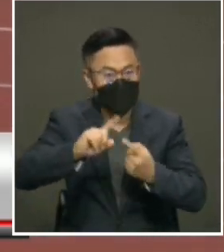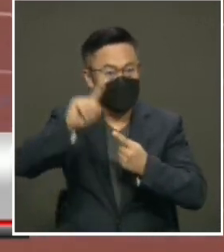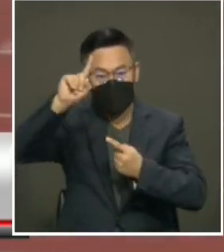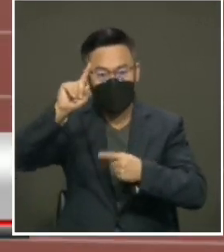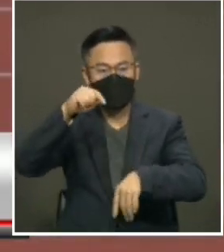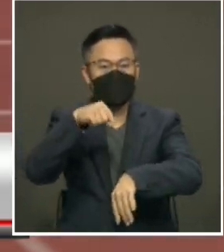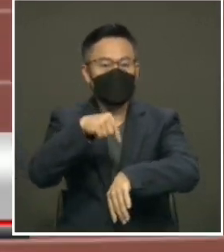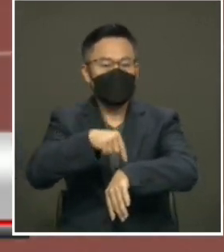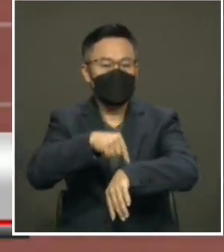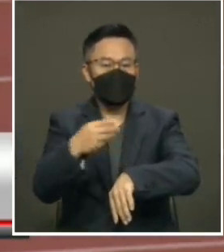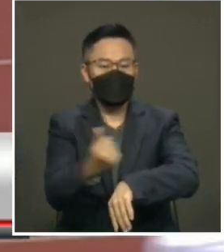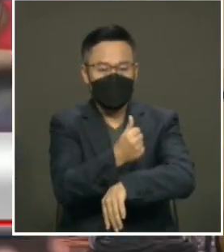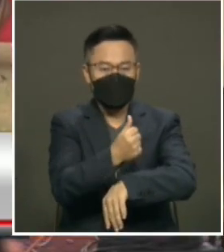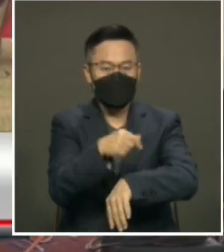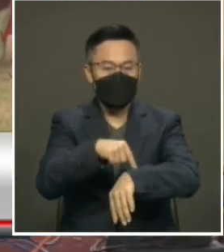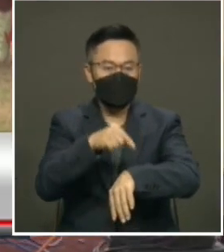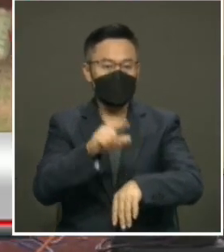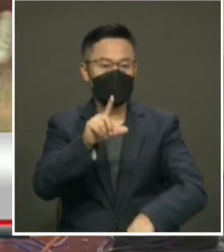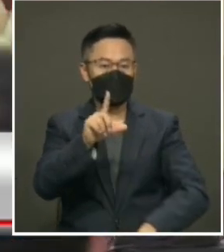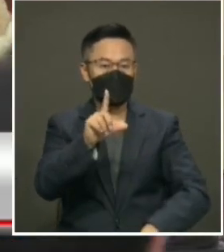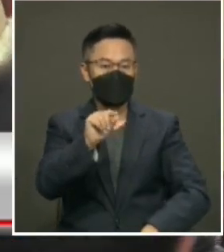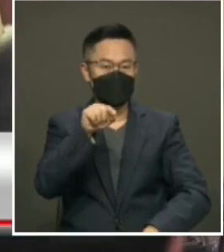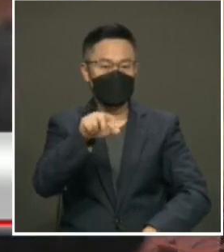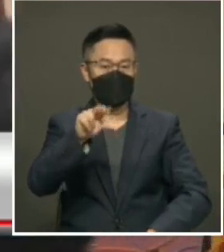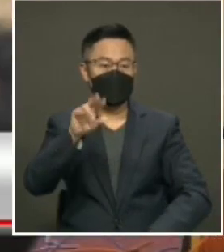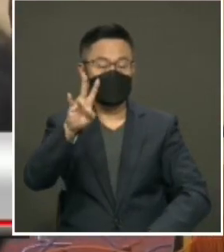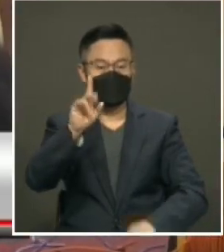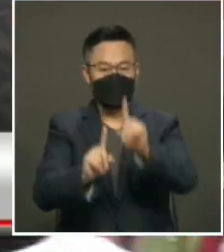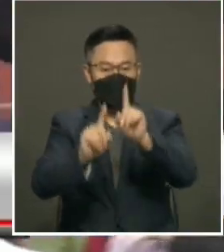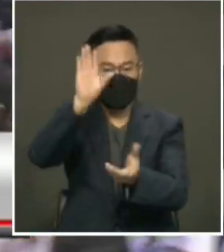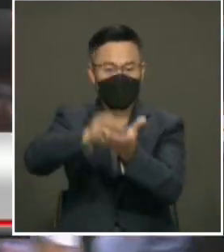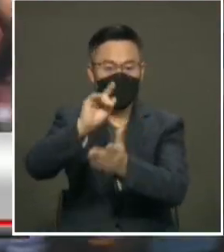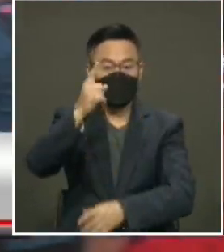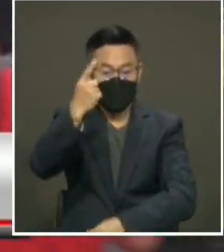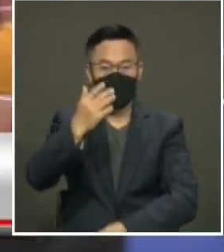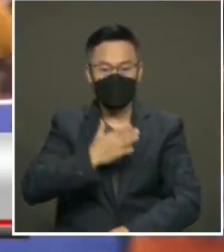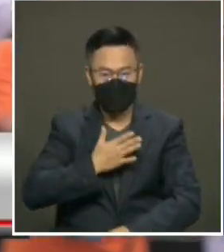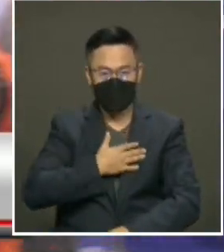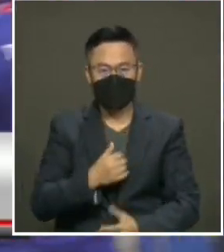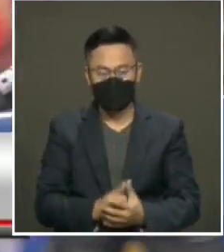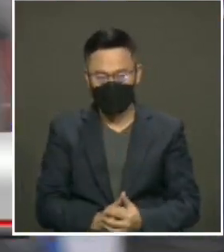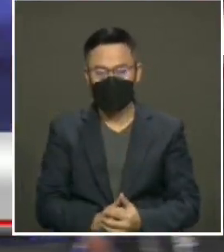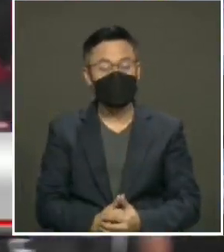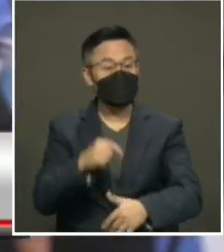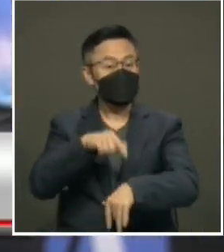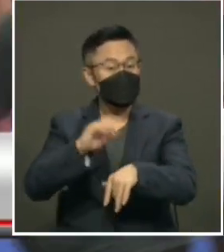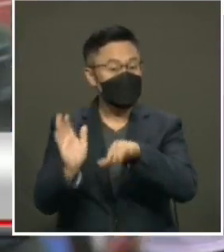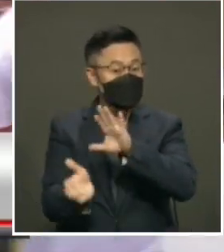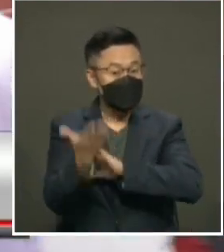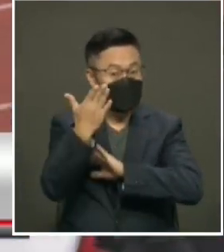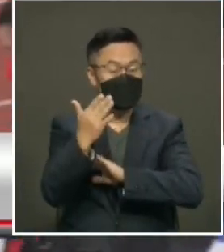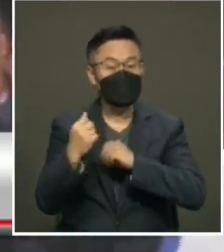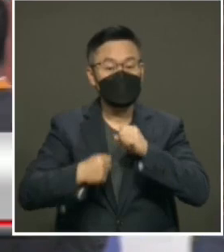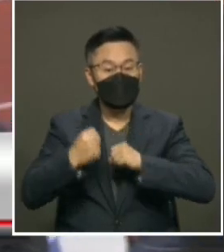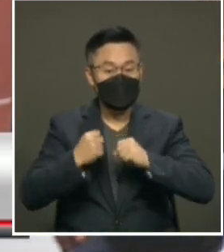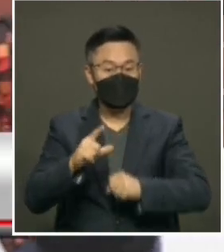ว้าเหรียญทองไปครองเวลา 20.37 วินาทีทำลายสถิติของตัวเองที่ช่วงเช้าทำได้ในช่วงรอบคัดเลือกและ